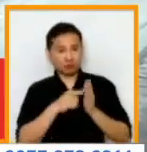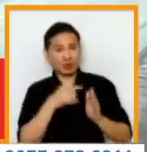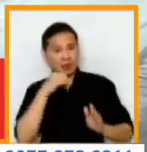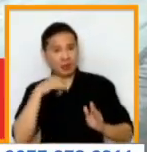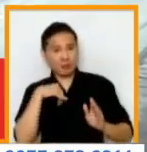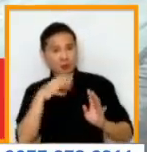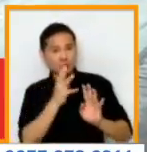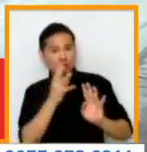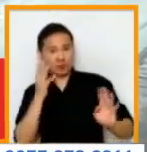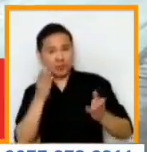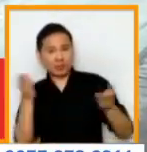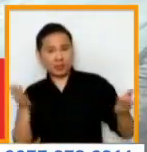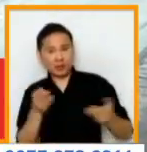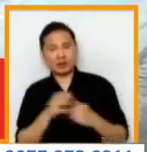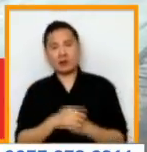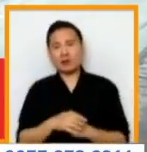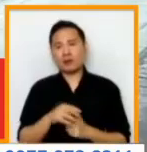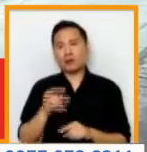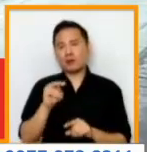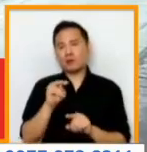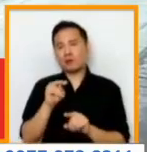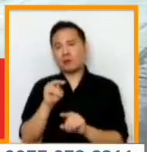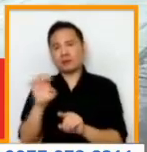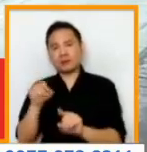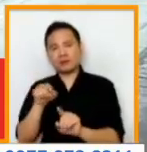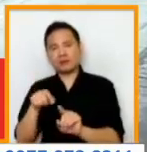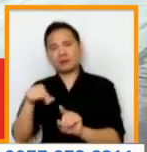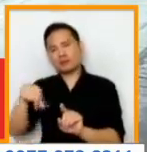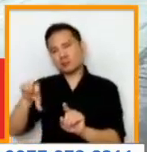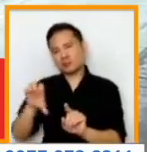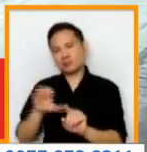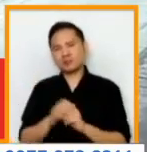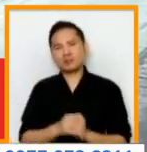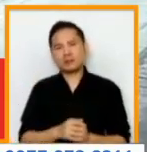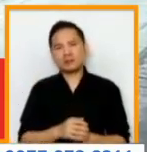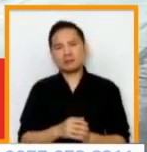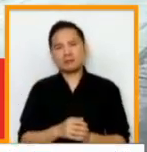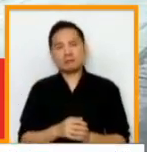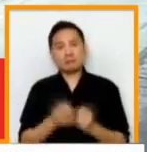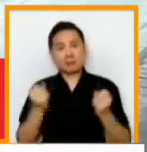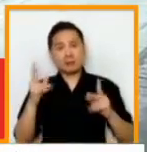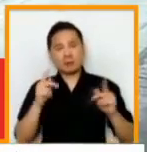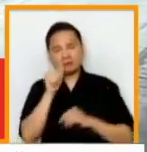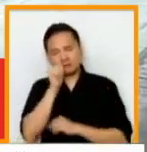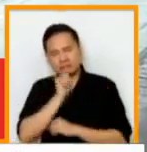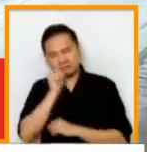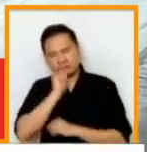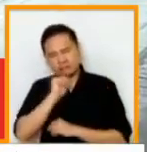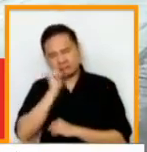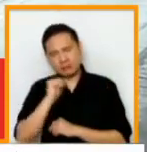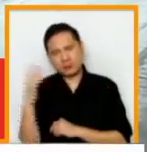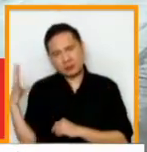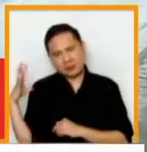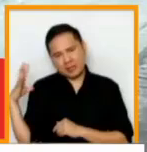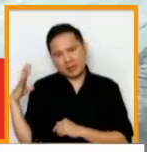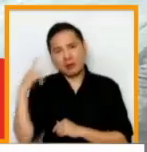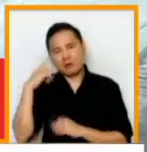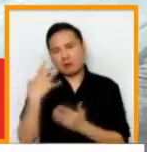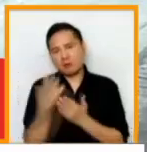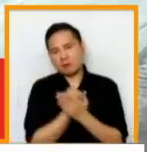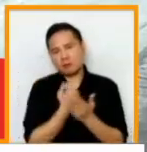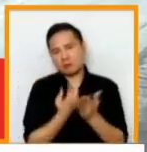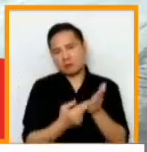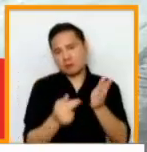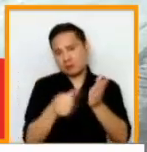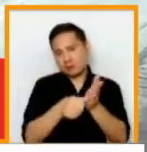sa Novaliches sa Quezon City. Pero ilang oras na nagsasaga sa pila para yung mga umahabol para makapagparehistro. Yung iba nga kahapon pa